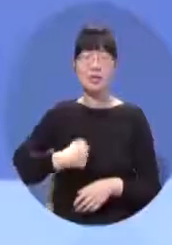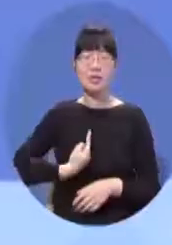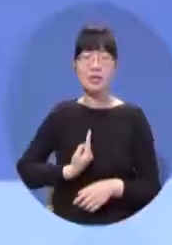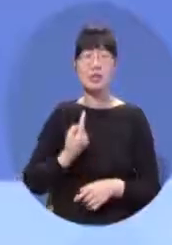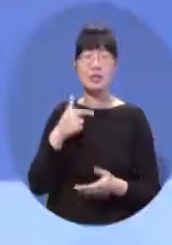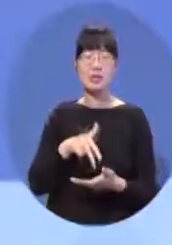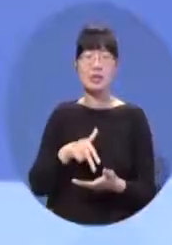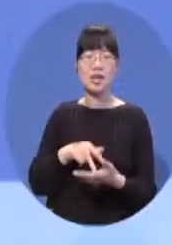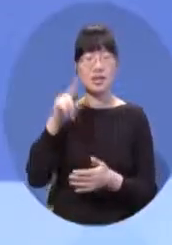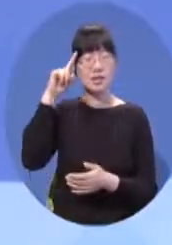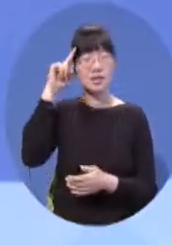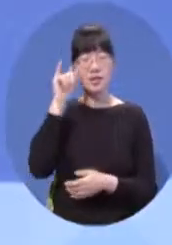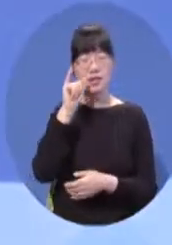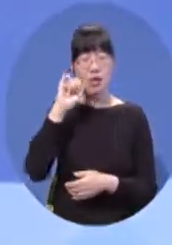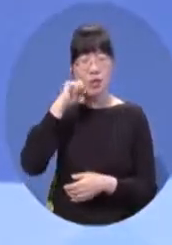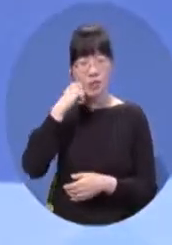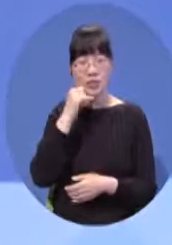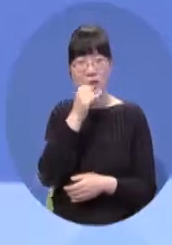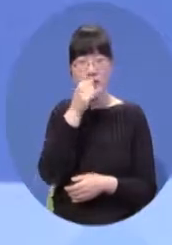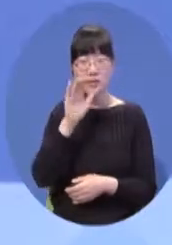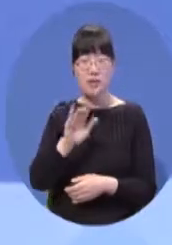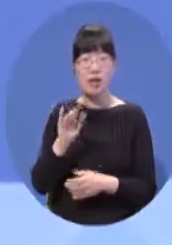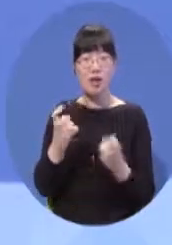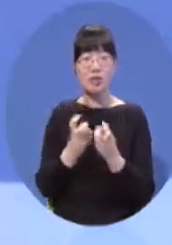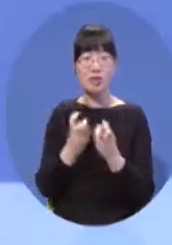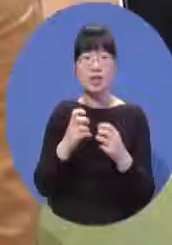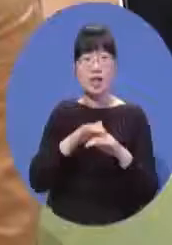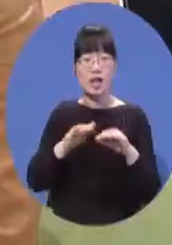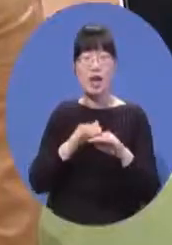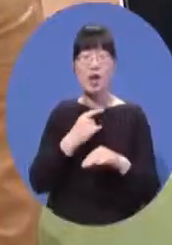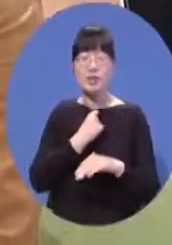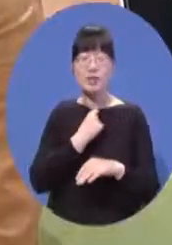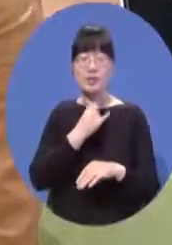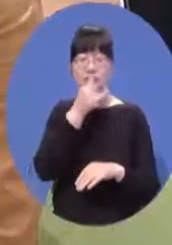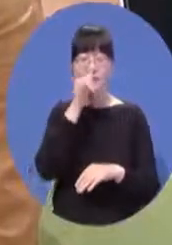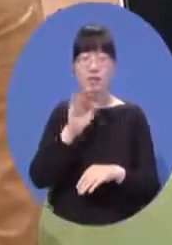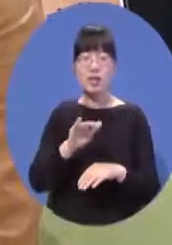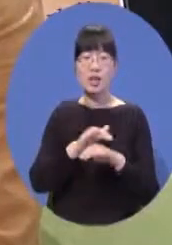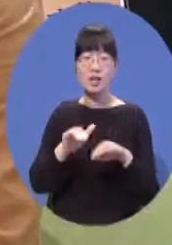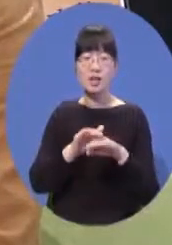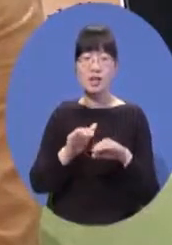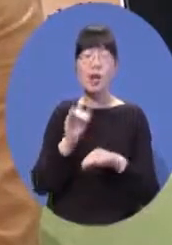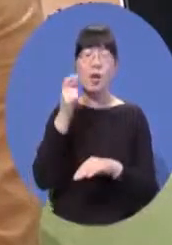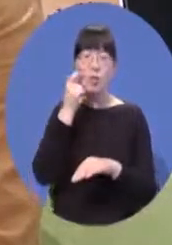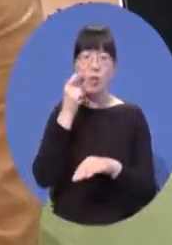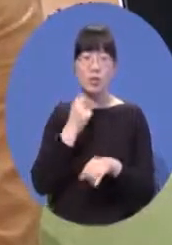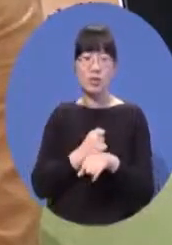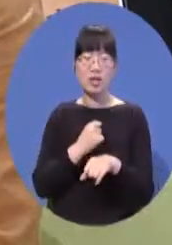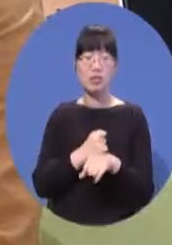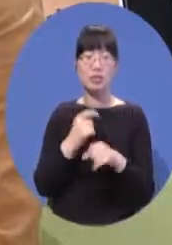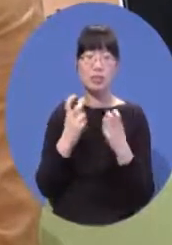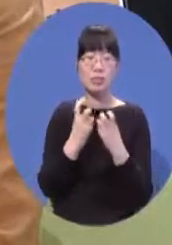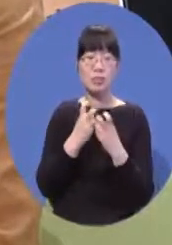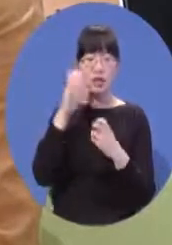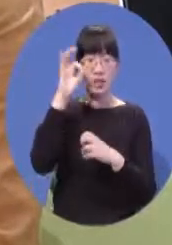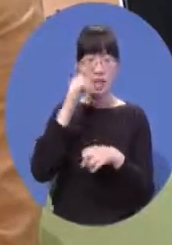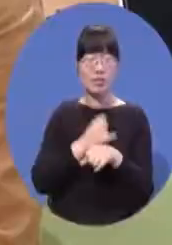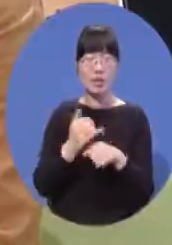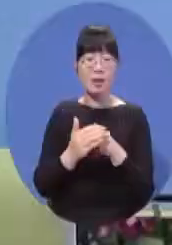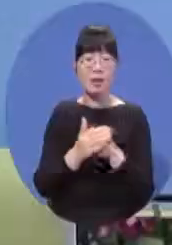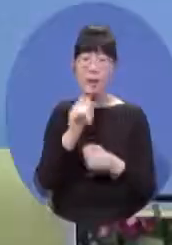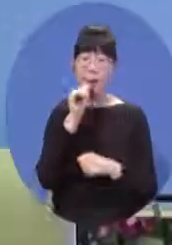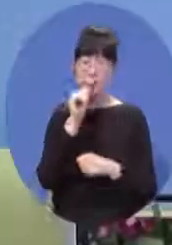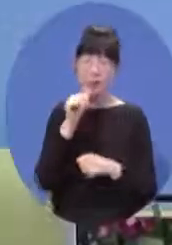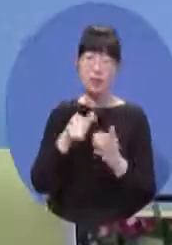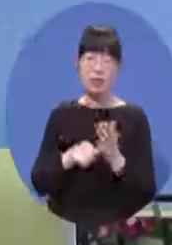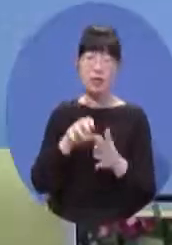나름대로 스트레스라든지 어려운 거 있는데 그걸 어떻게 해결을 하고 싶은데 네. 해결은 할 수가 없는데 그 방법을 찾은 게 손가락 빨게